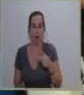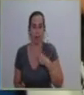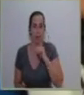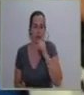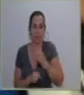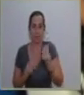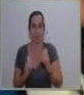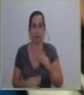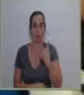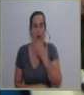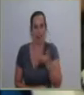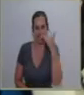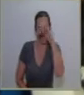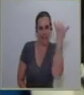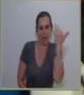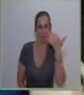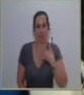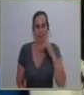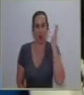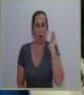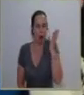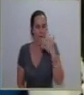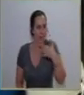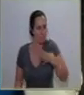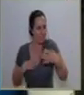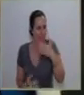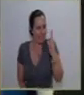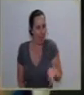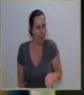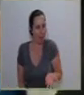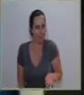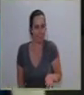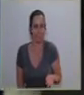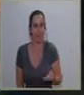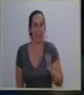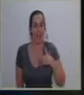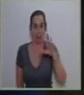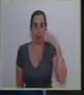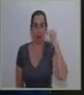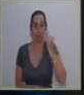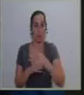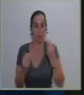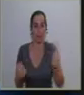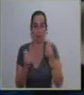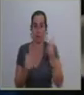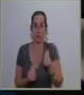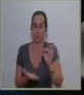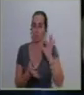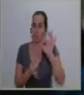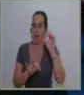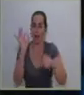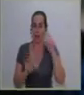רוצה שתעשי לי משהו רע. הגזמת, אני בחיים לא רעה, אני רק משחקת רע. אה, טובה. מה, סליחה, אני גם למדתי לעשות הרבה דברים טובים בשביל